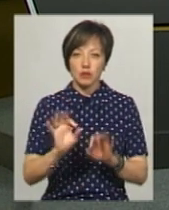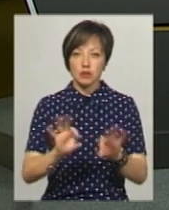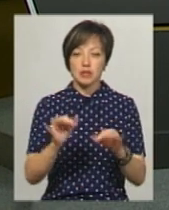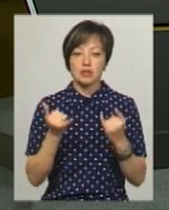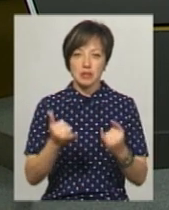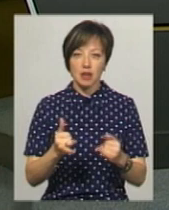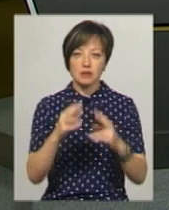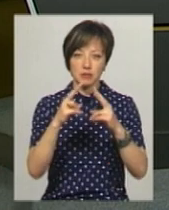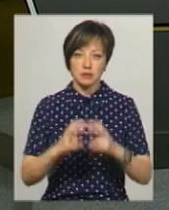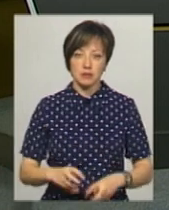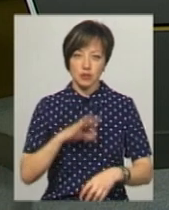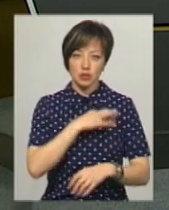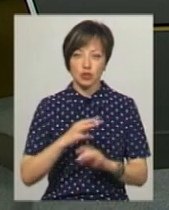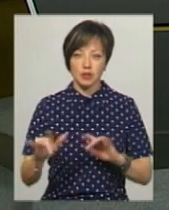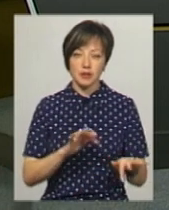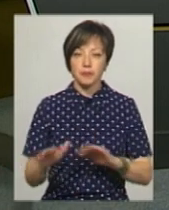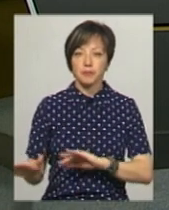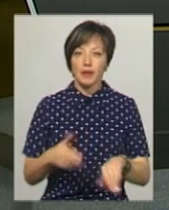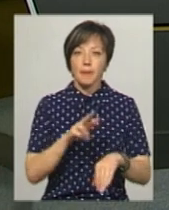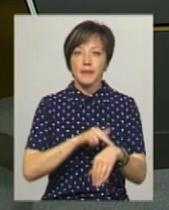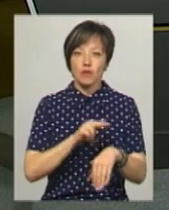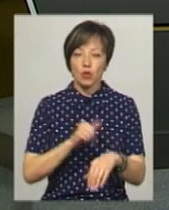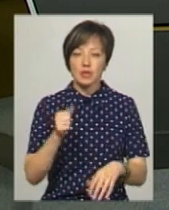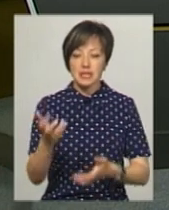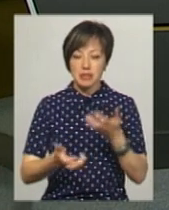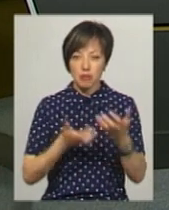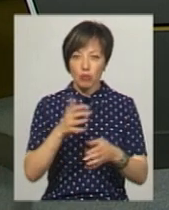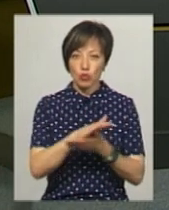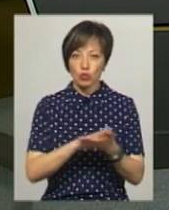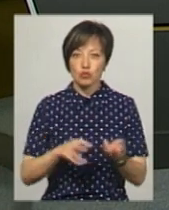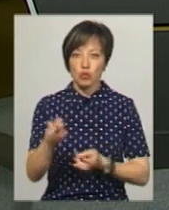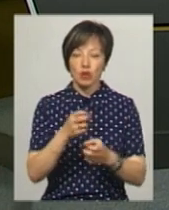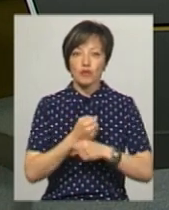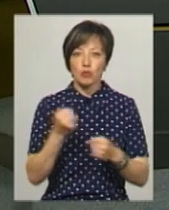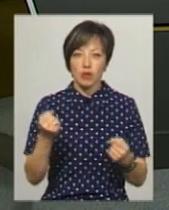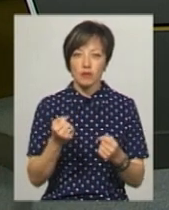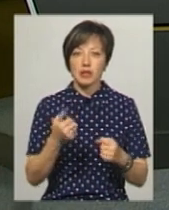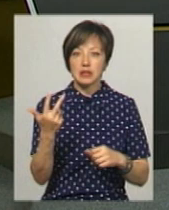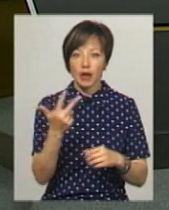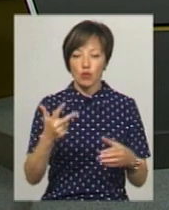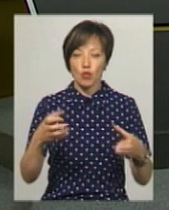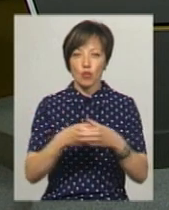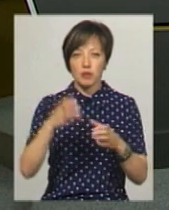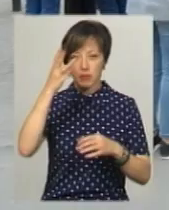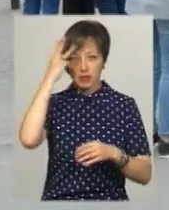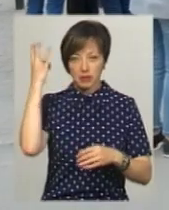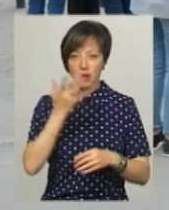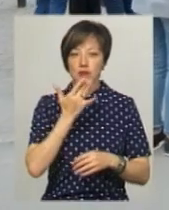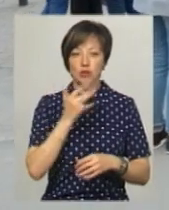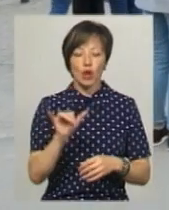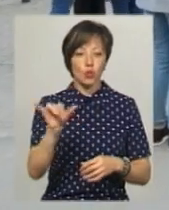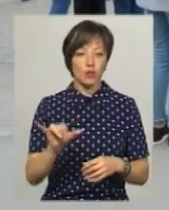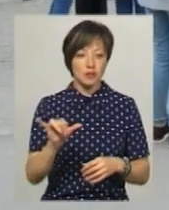ведуться слідчі дії. Правоохоронці та сапери продовжують шукати вибухівку у третьому корпусі Хмельницького